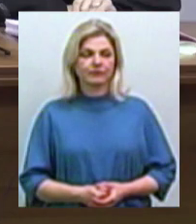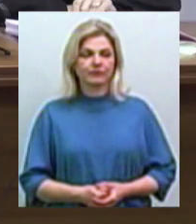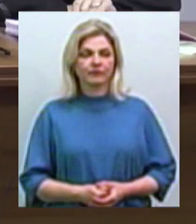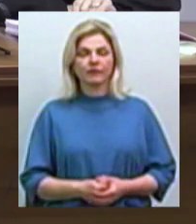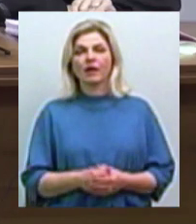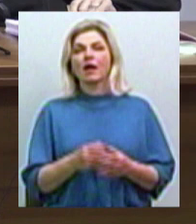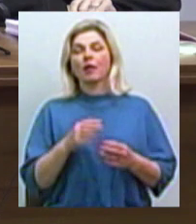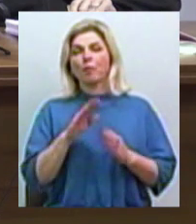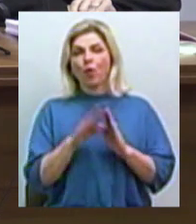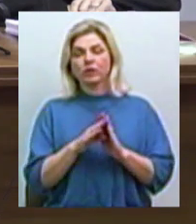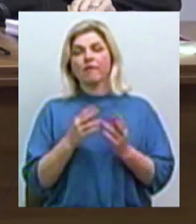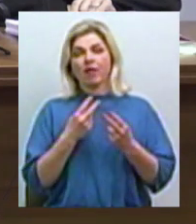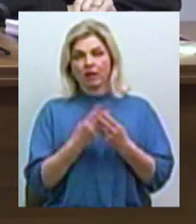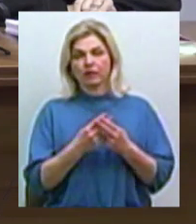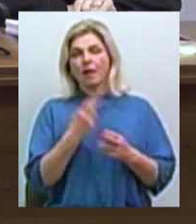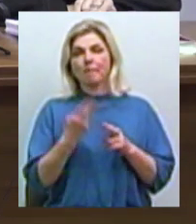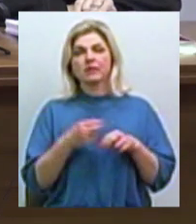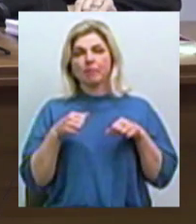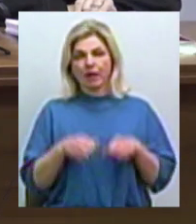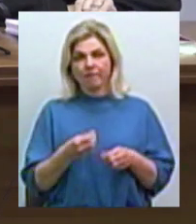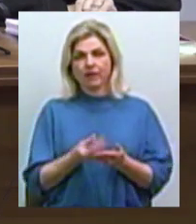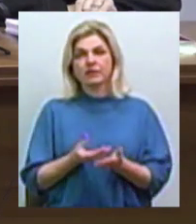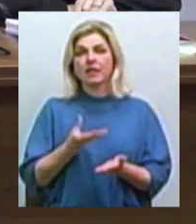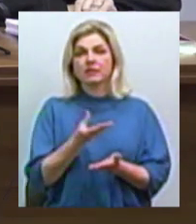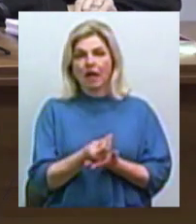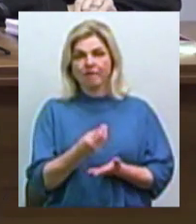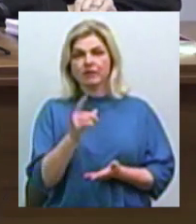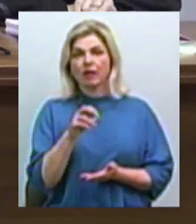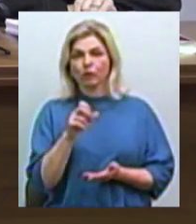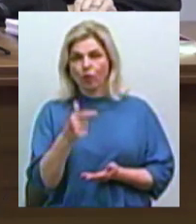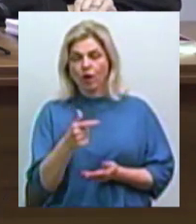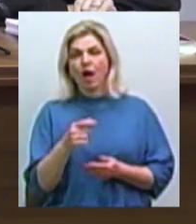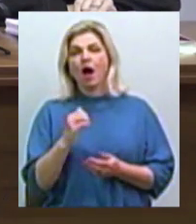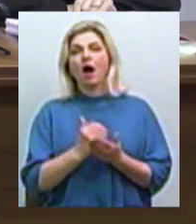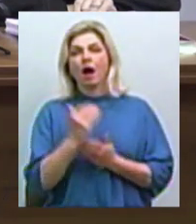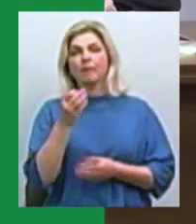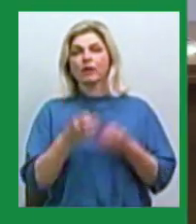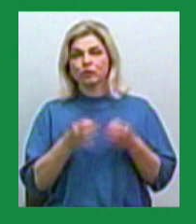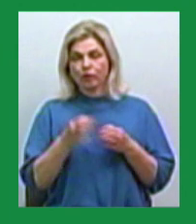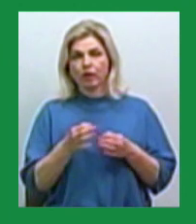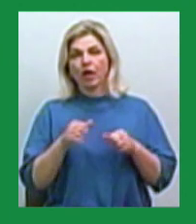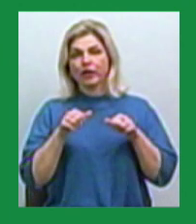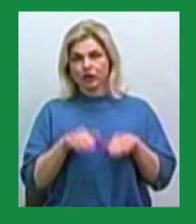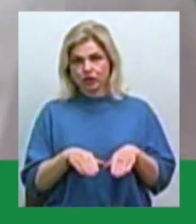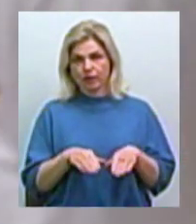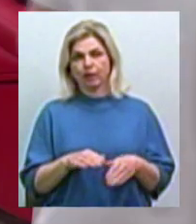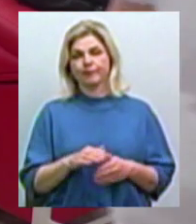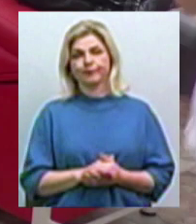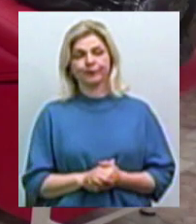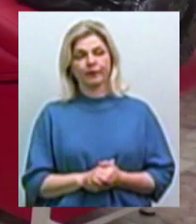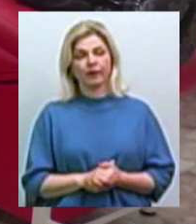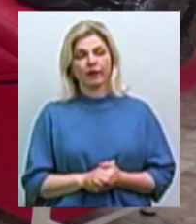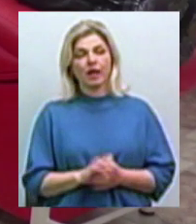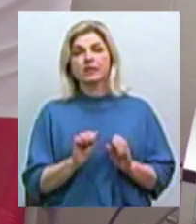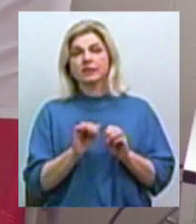Тримання під вартою без права внесення застави. Апеляційний суд виніс рішення в справі Апті Іслангірієва. «Здай